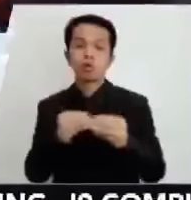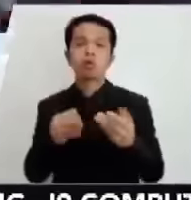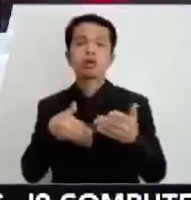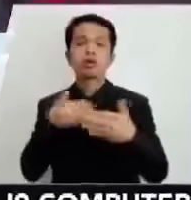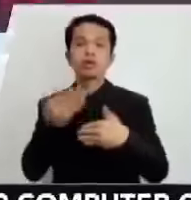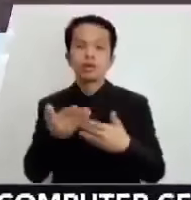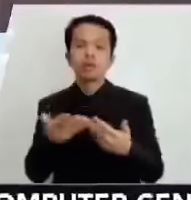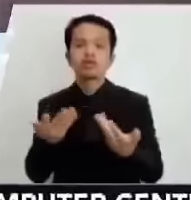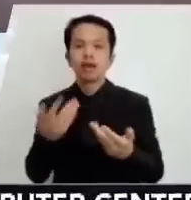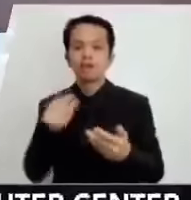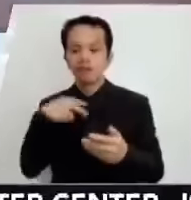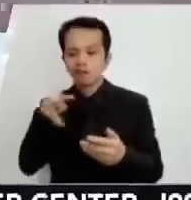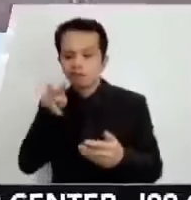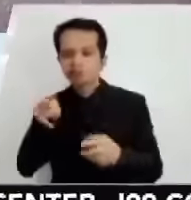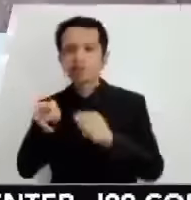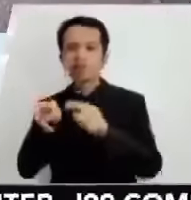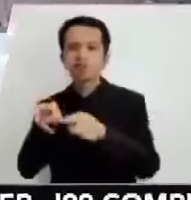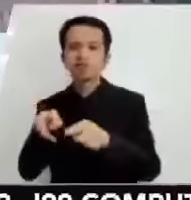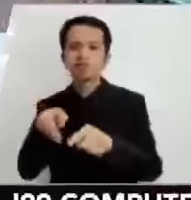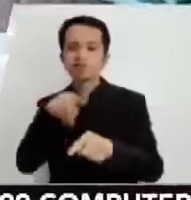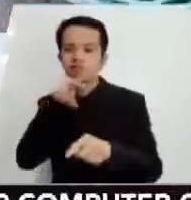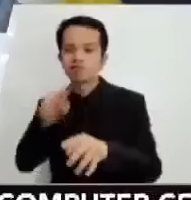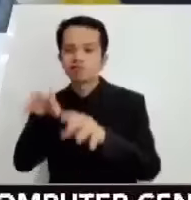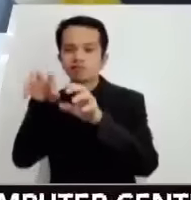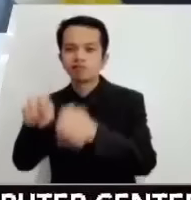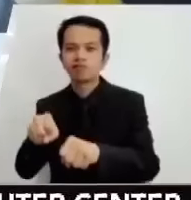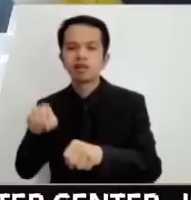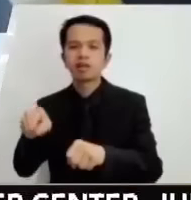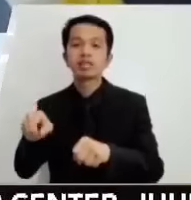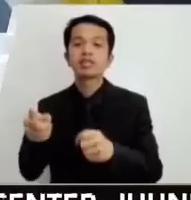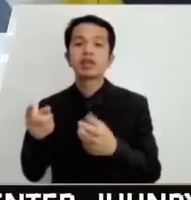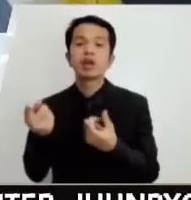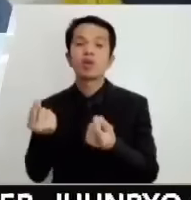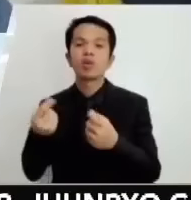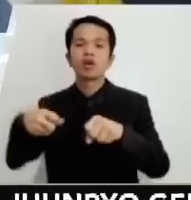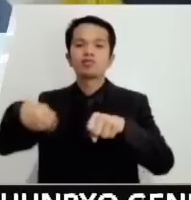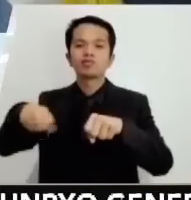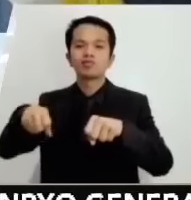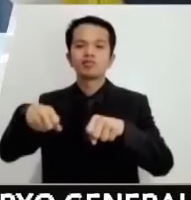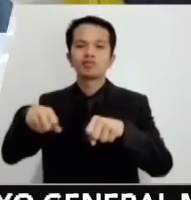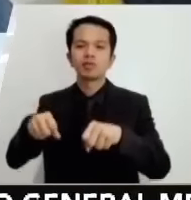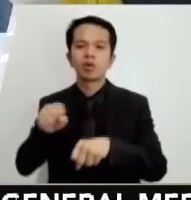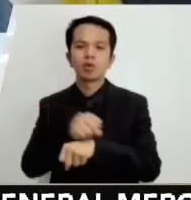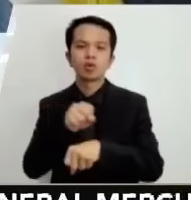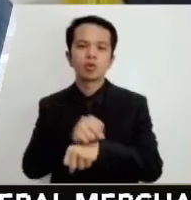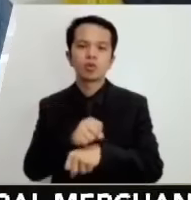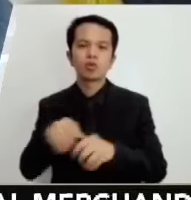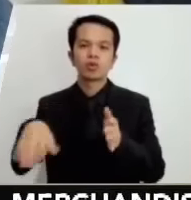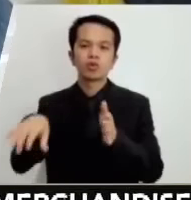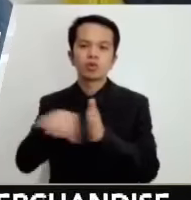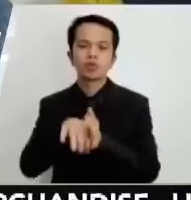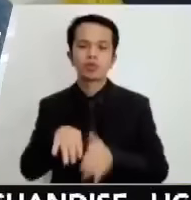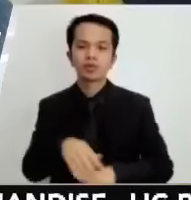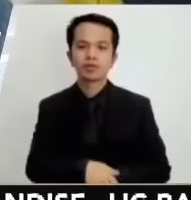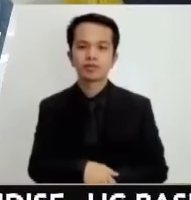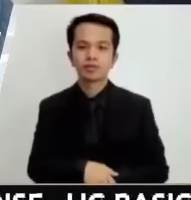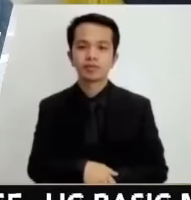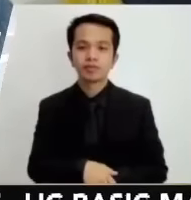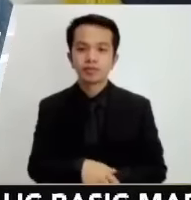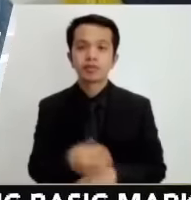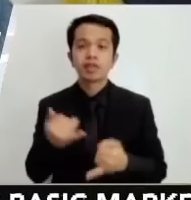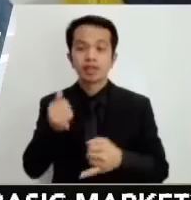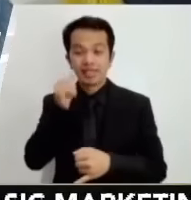tig bararangay ang suspect na isang tricycle driver after i-review yyung CCTV